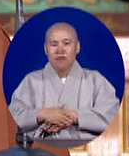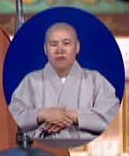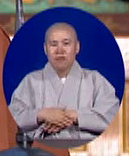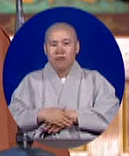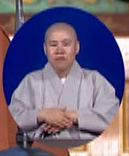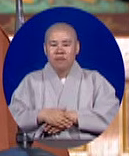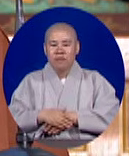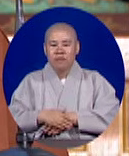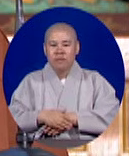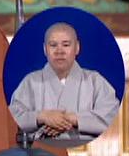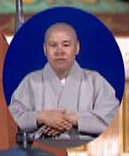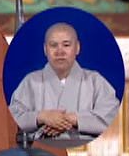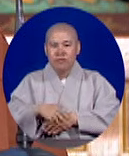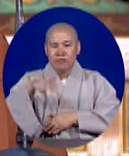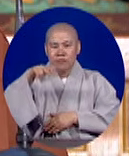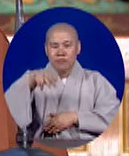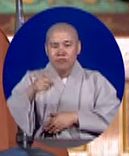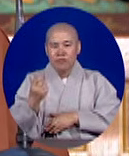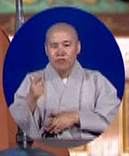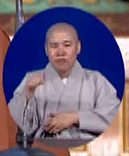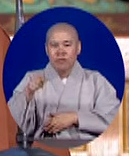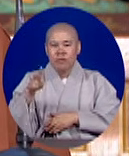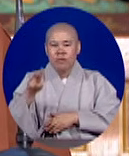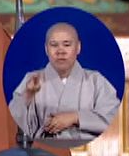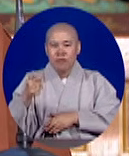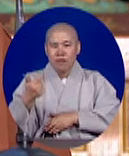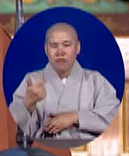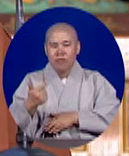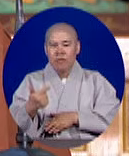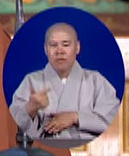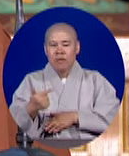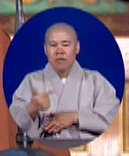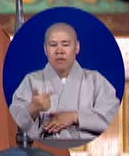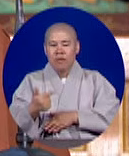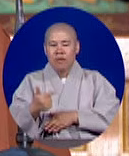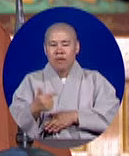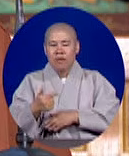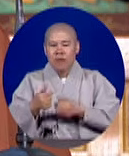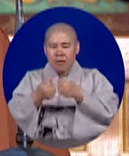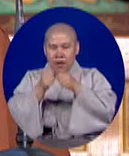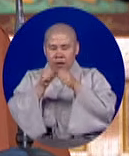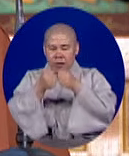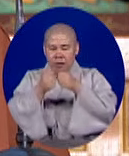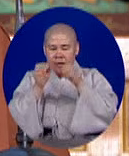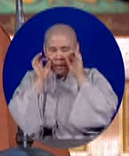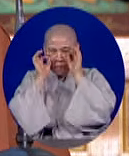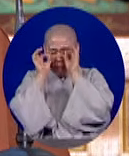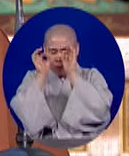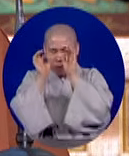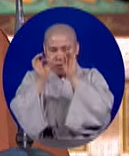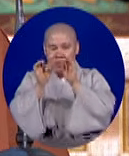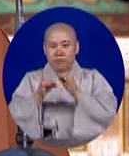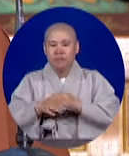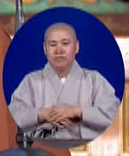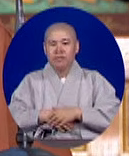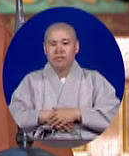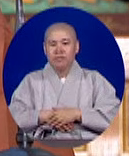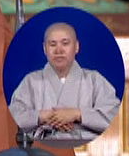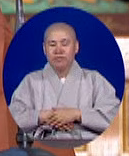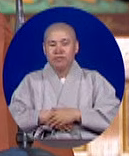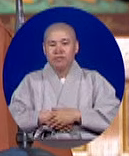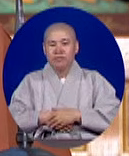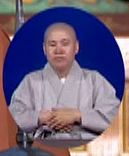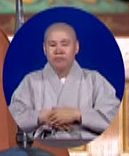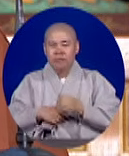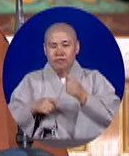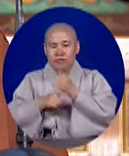조견이라 우리말로 하면 꿰뚫어 본다 이 소리예요. 꿰뚫어 본다. 꿰뚫어 보는